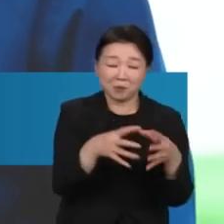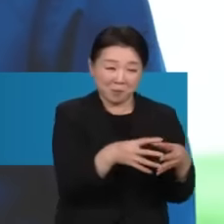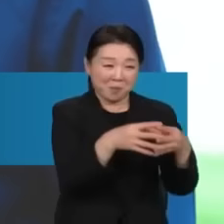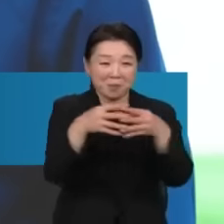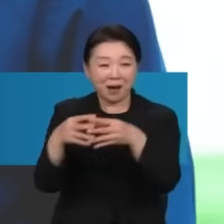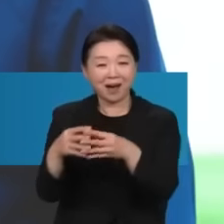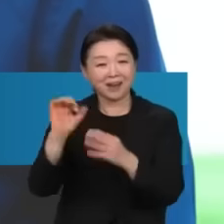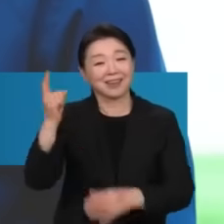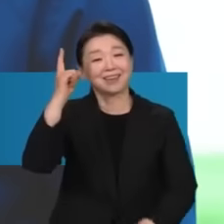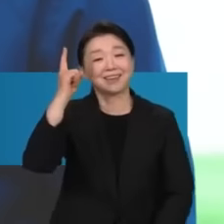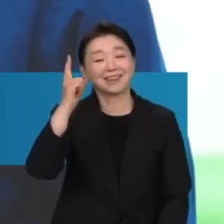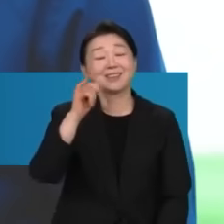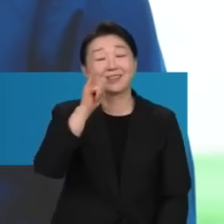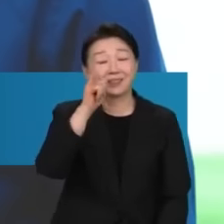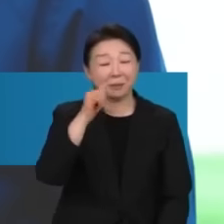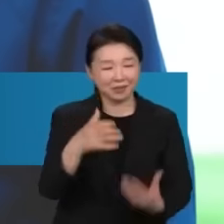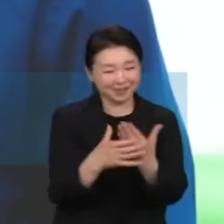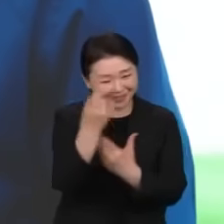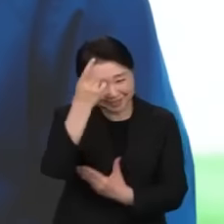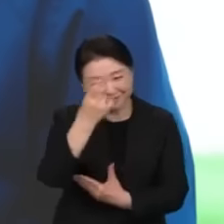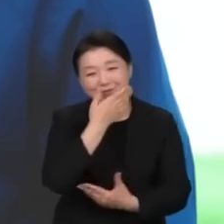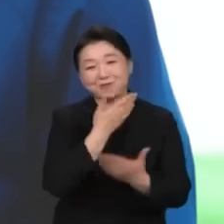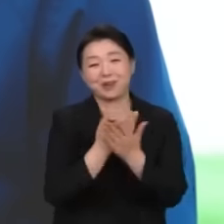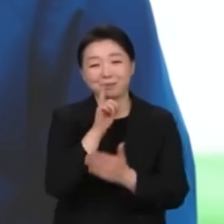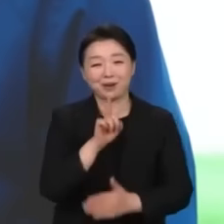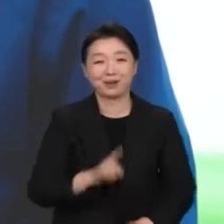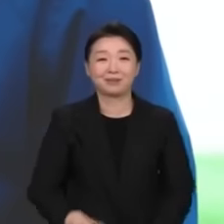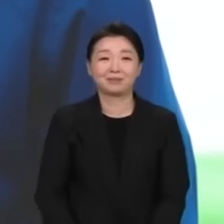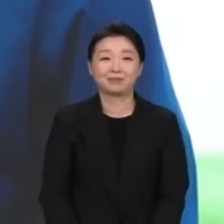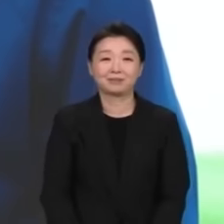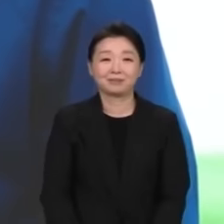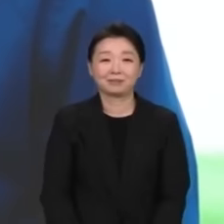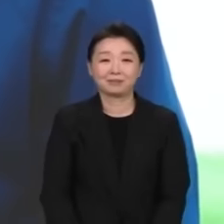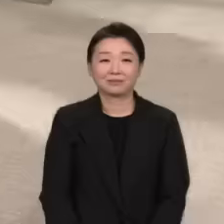계기가 생겼다며 원팀을 강조했습니다. 온누리 기자입니다.